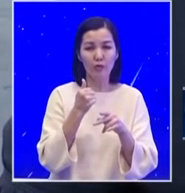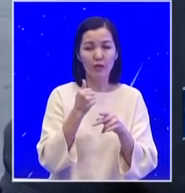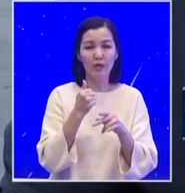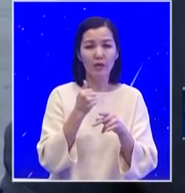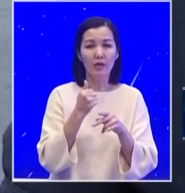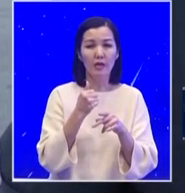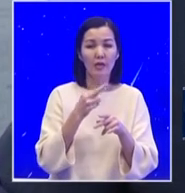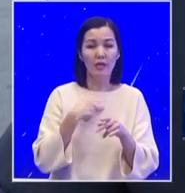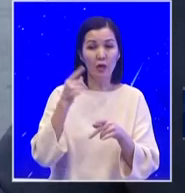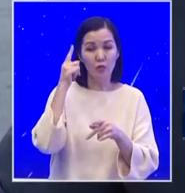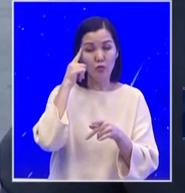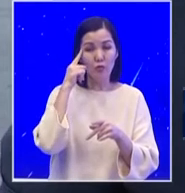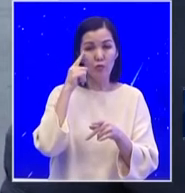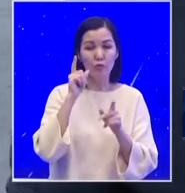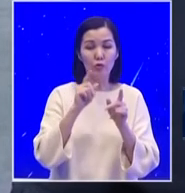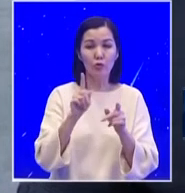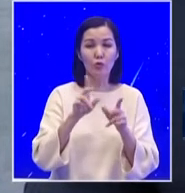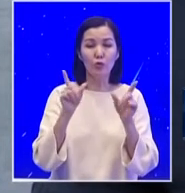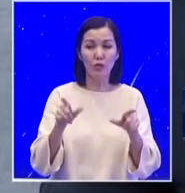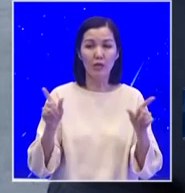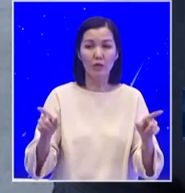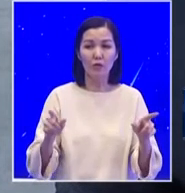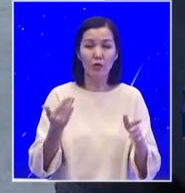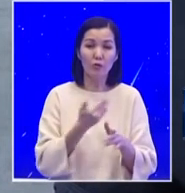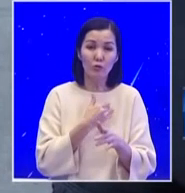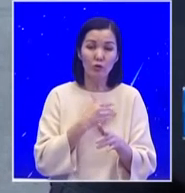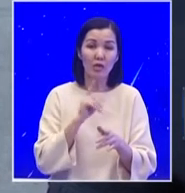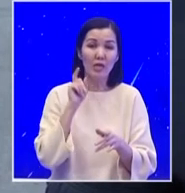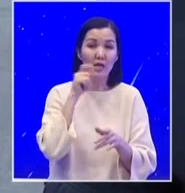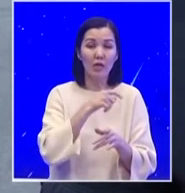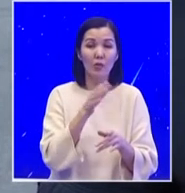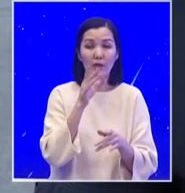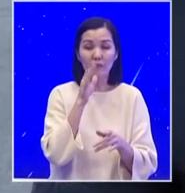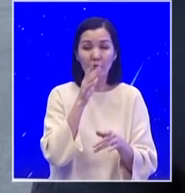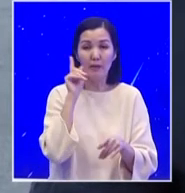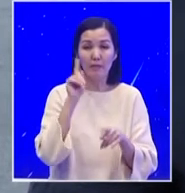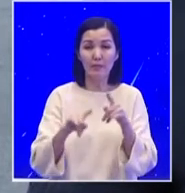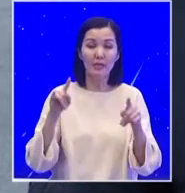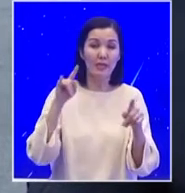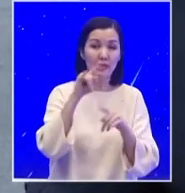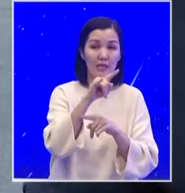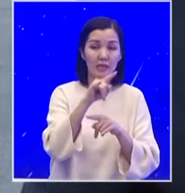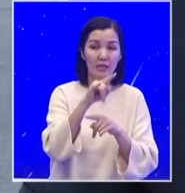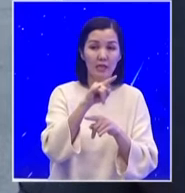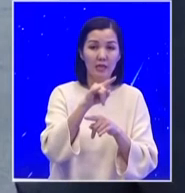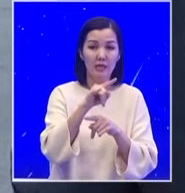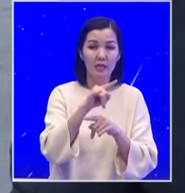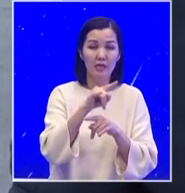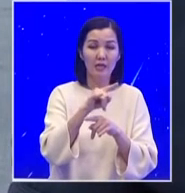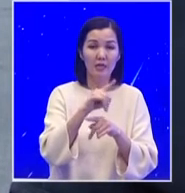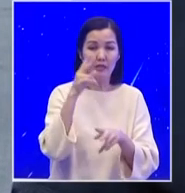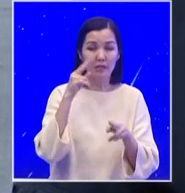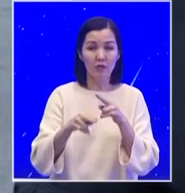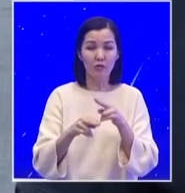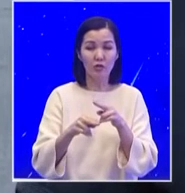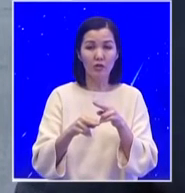Я думаю, что это для людей, для тех, кто хочет сэкономить время, очень удобно. Быстро долетел, закончил дела,